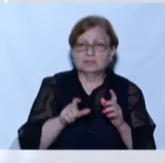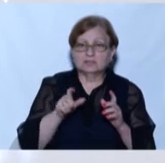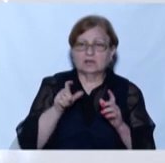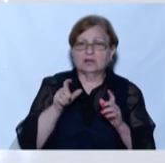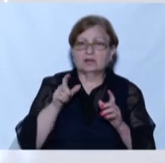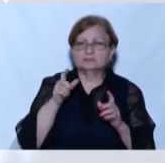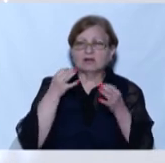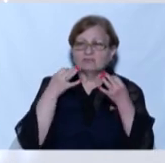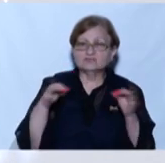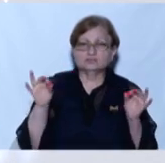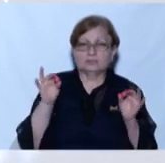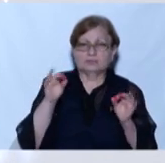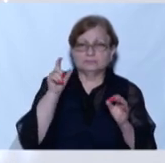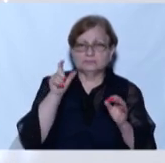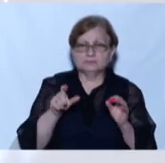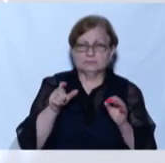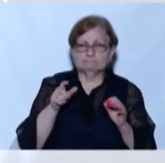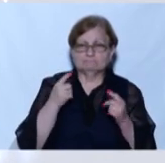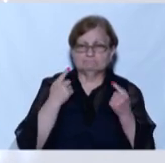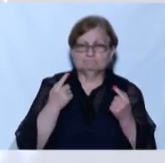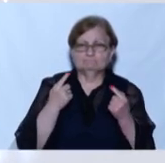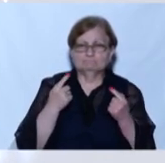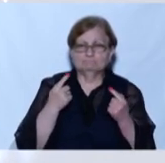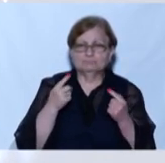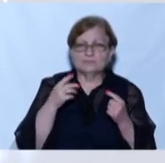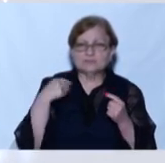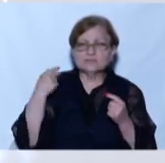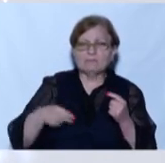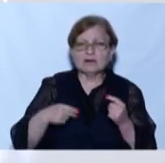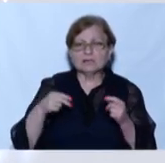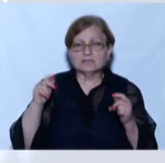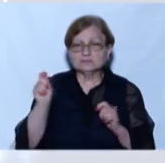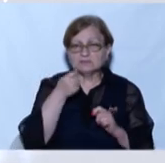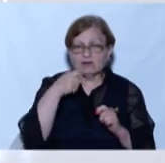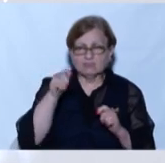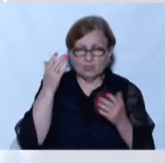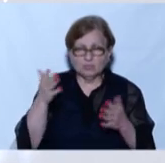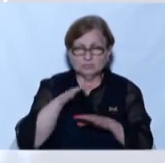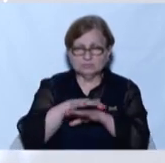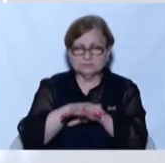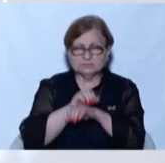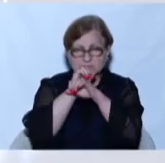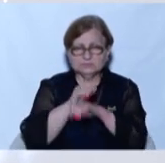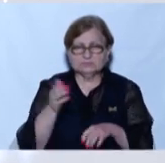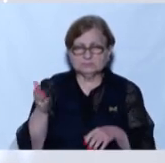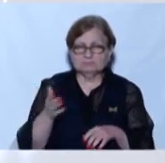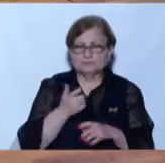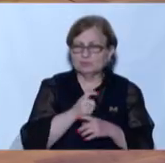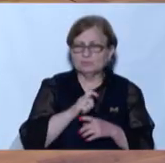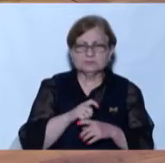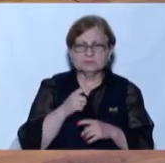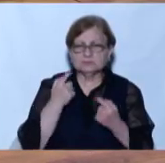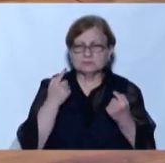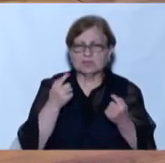დიდი თავისუფლების საუკუნე, ეს არის დიდი საფრანგეთის რევოლუციის საუკუნე, რომელმა ძალიან